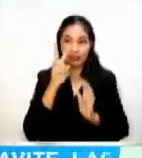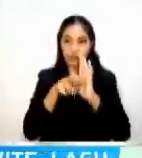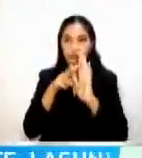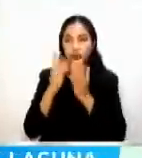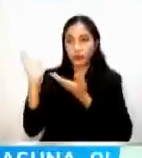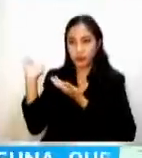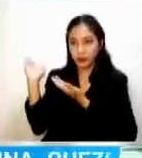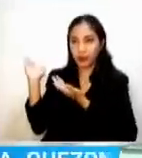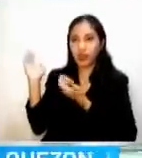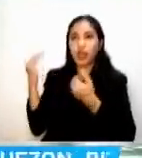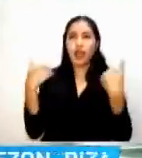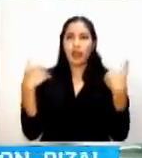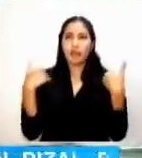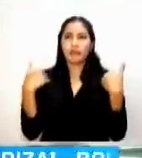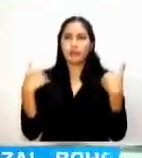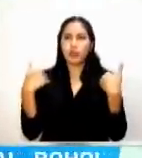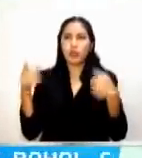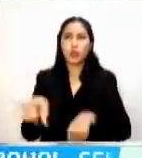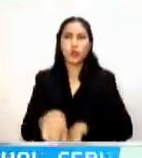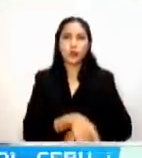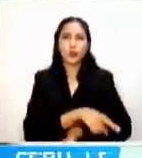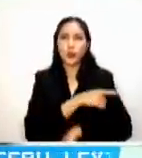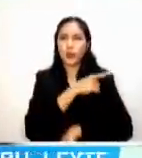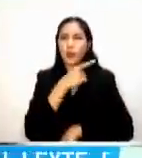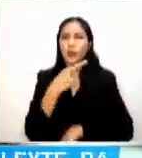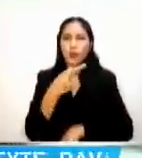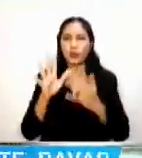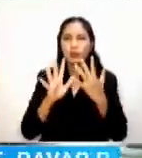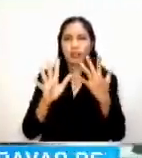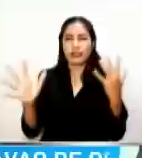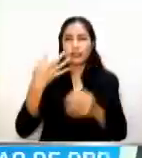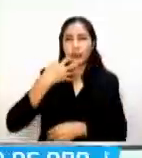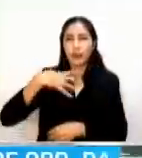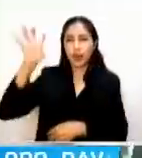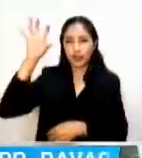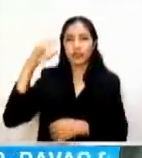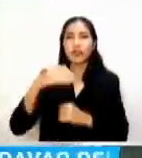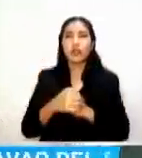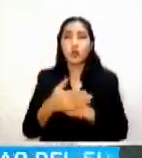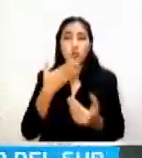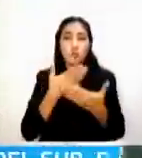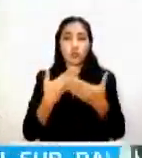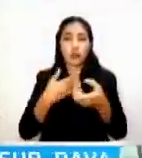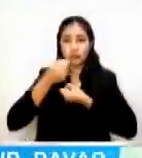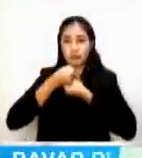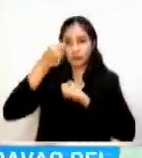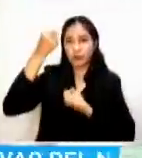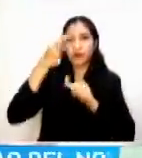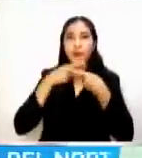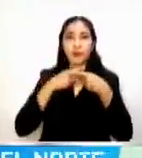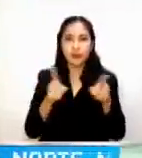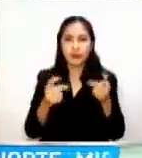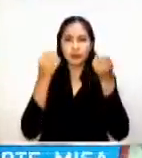pila at napakainit ng panahon. Maswerte yung iba na meron silang baong mga payong, pero marami dyan, lalo na yung mga nakapwesto